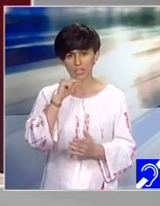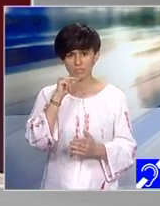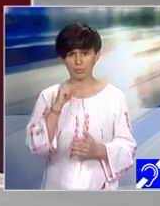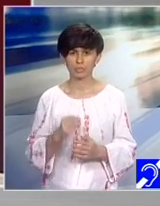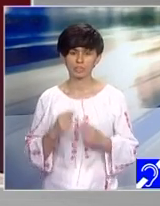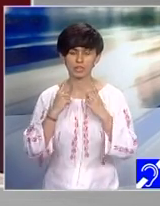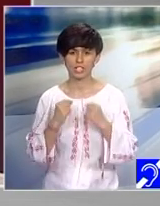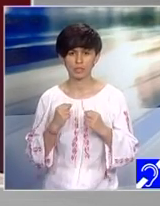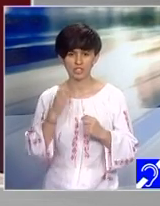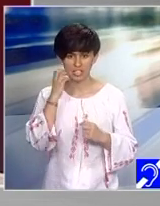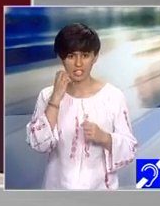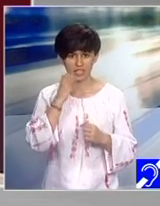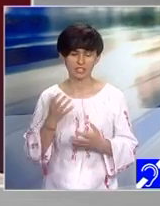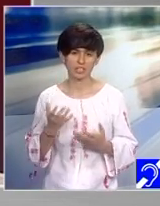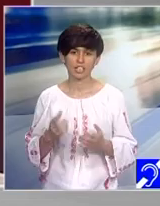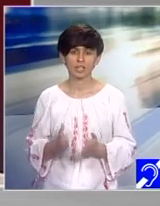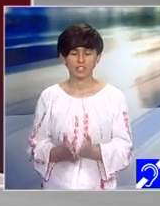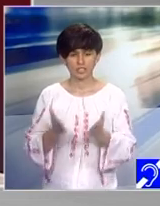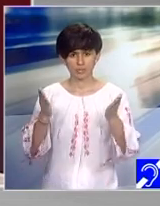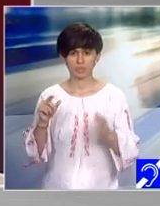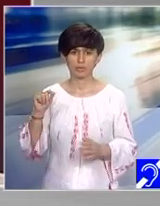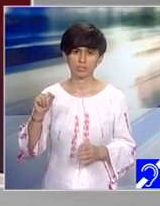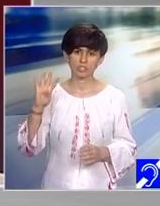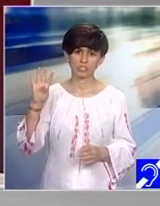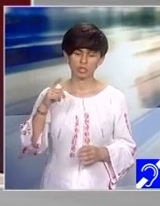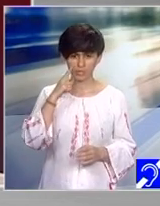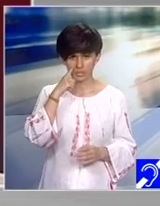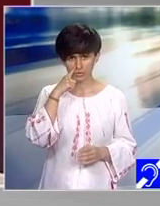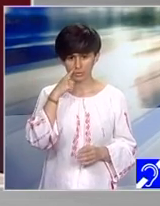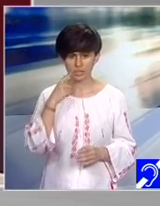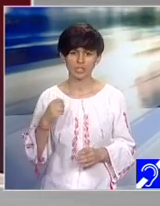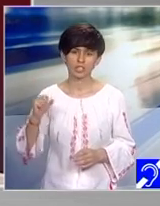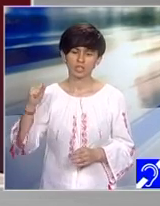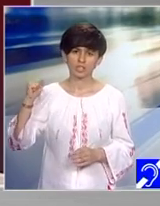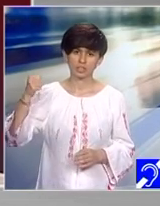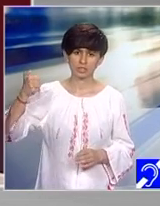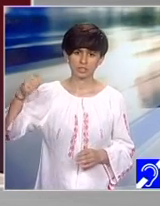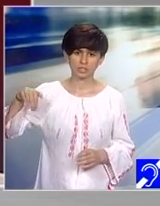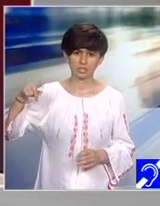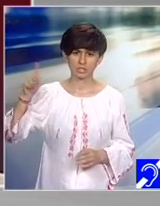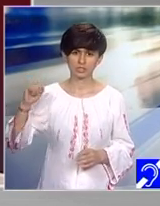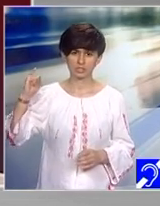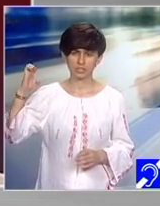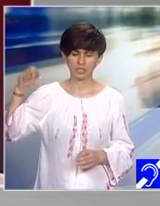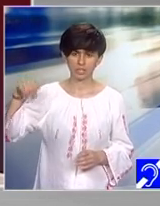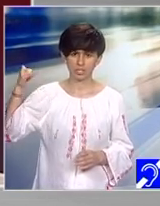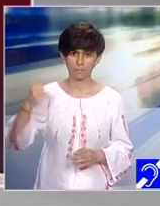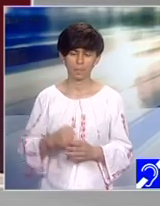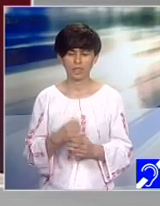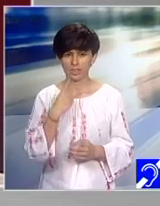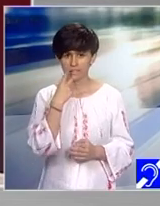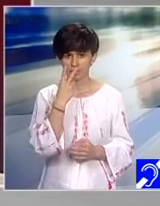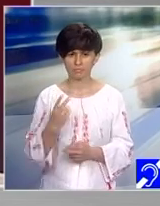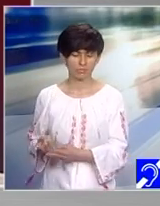cămașa țărănească, ce va fi sărbătorită pe 24 iunie de sânziene. Vă invit să vedem ce s-a întâmplat anul trecut la